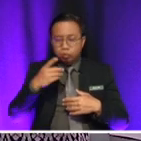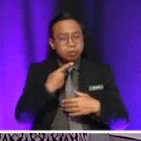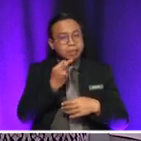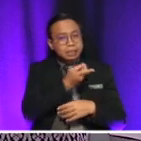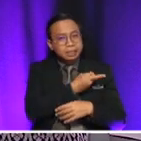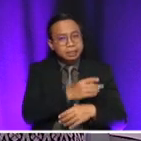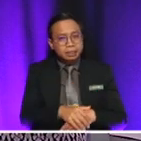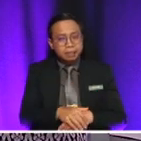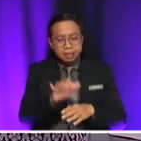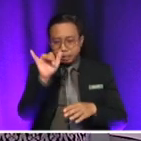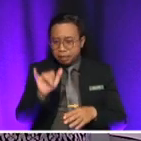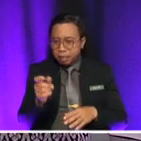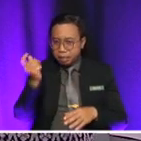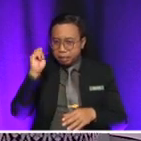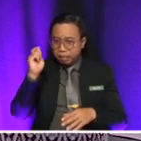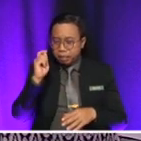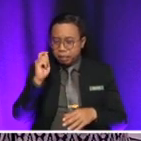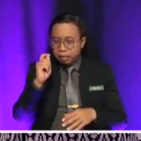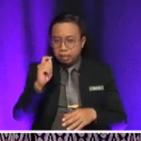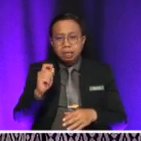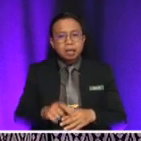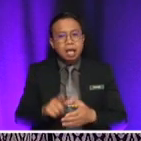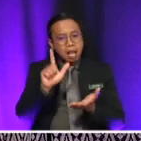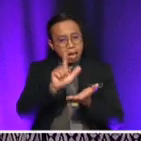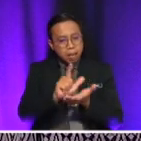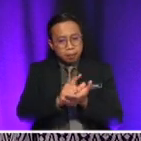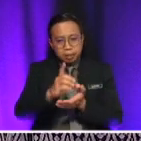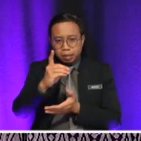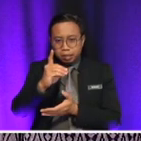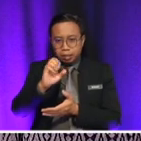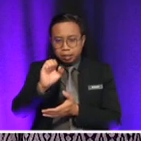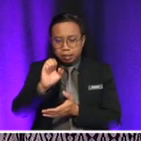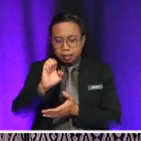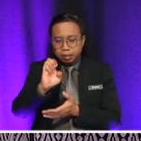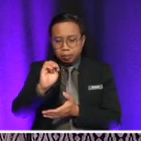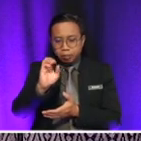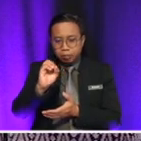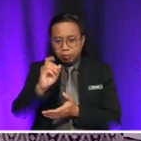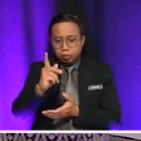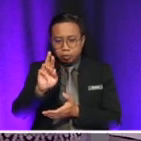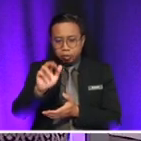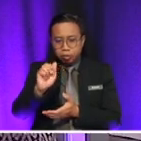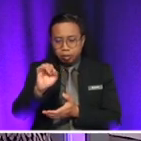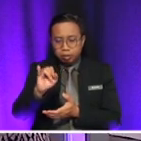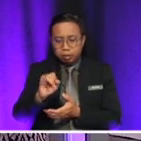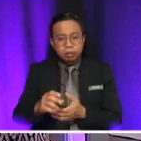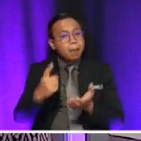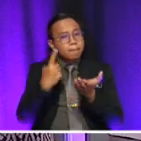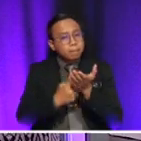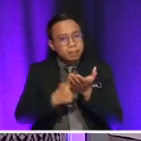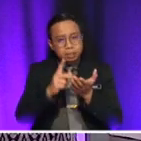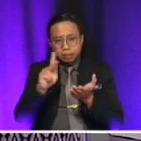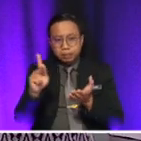peliharanya yang tadi itu adalah lambang demokrasi negara kita bincangkan Oke untuk soal lain seperti